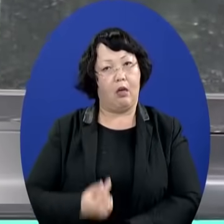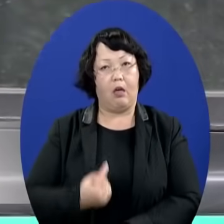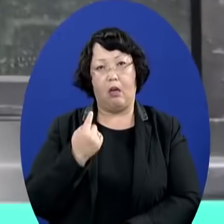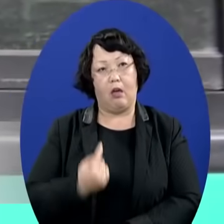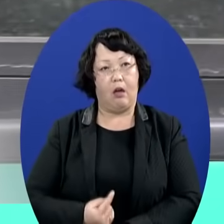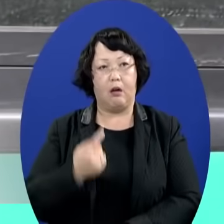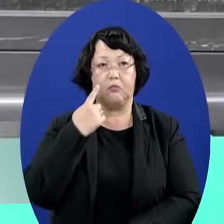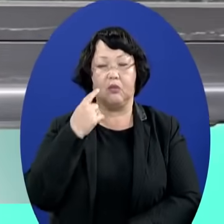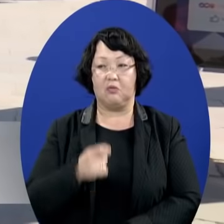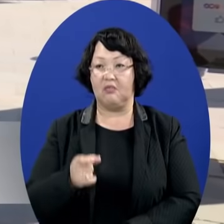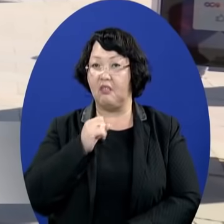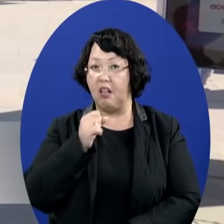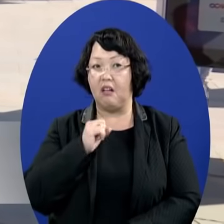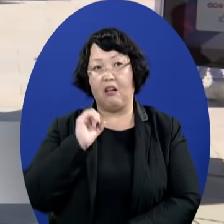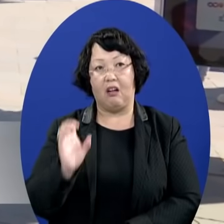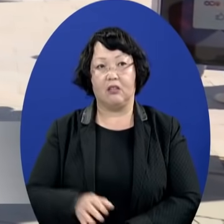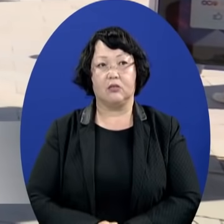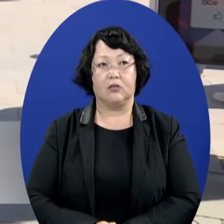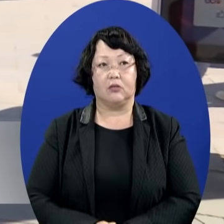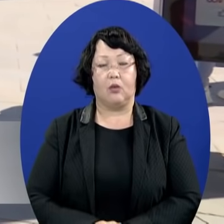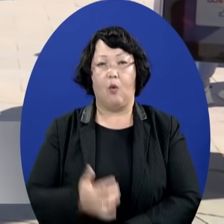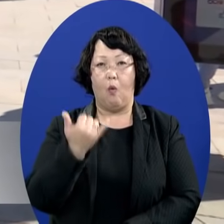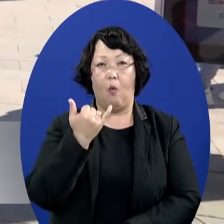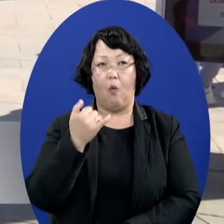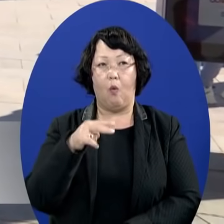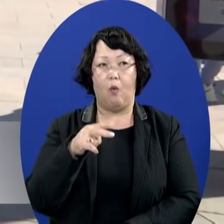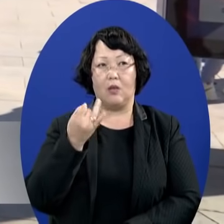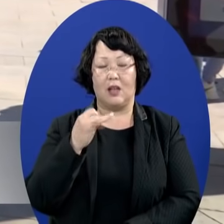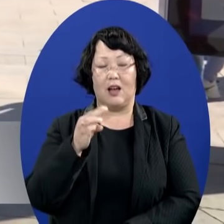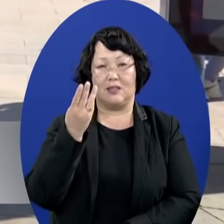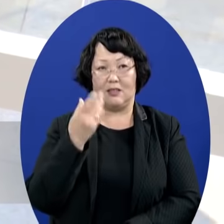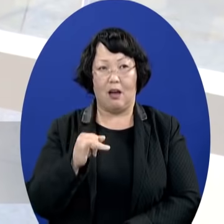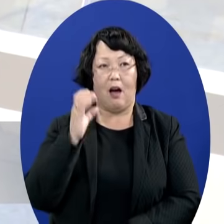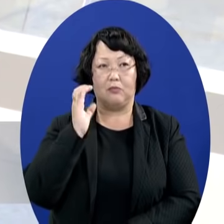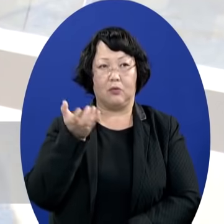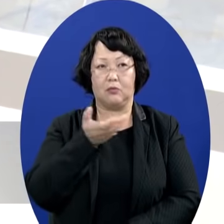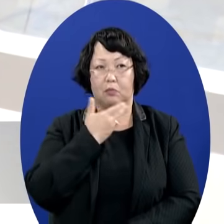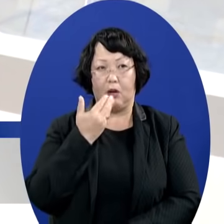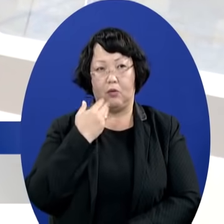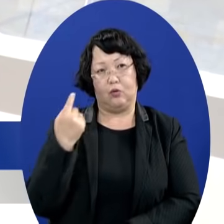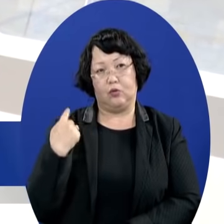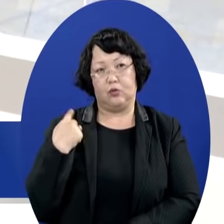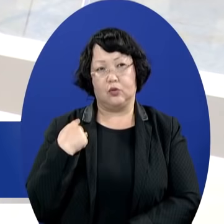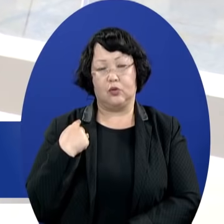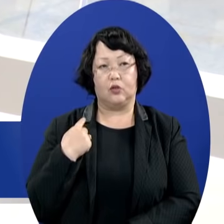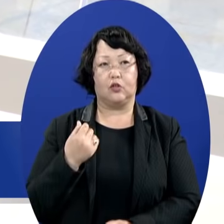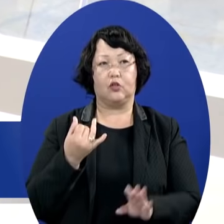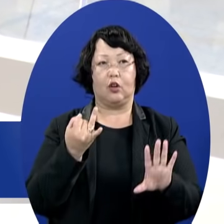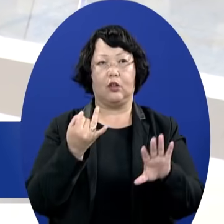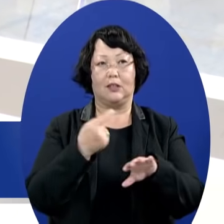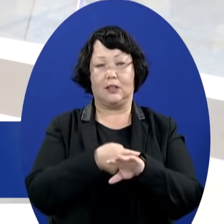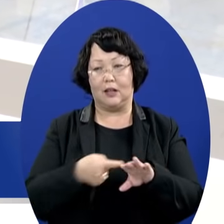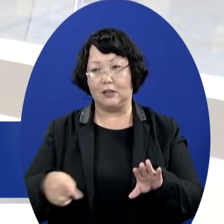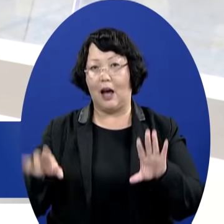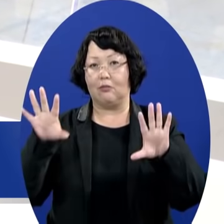таарлаа. Үлээстэй автобусууд одоо ерөөсө орой энтрэ бүр яах. Өчигдөр одоо би 7 цагаас 10 цаг